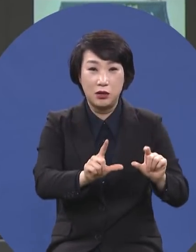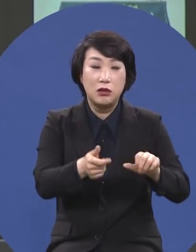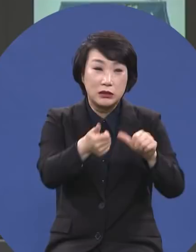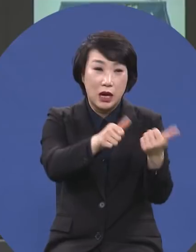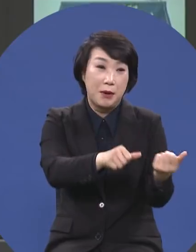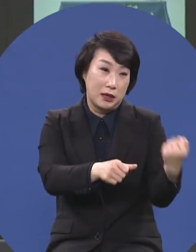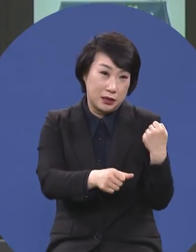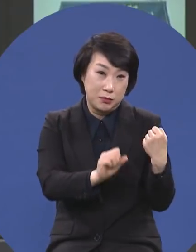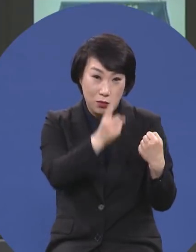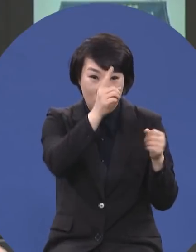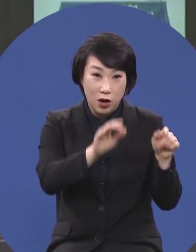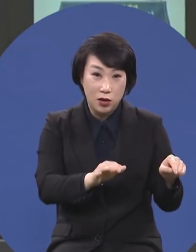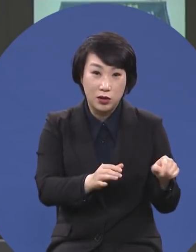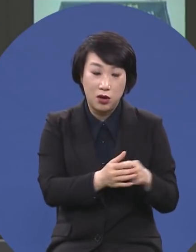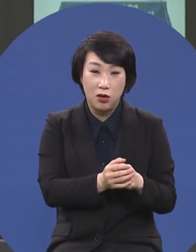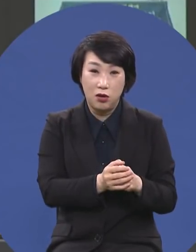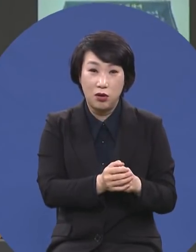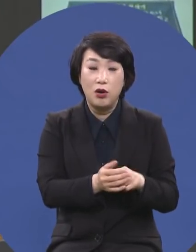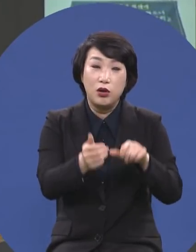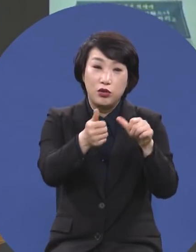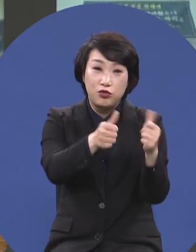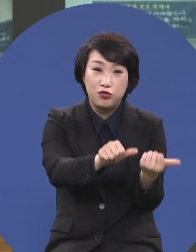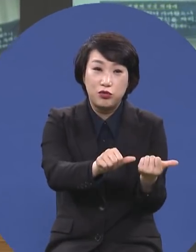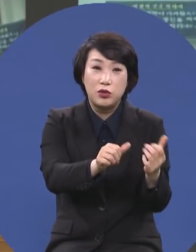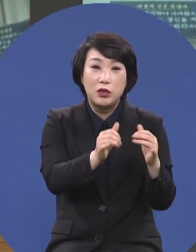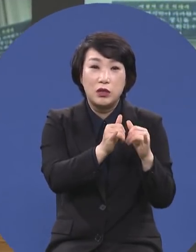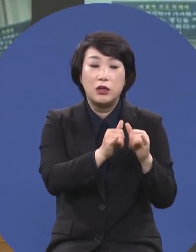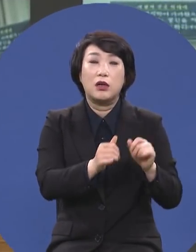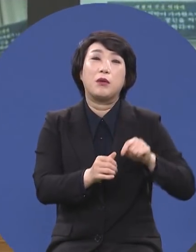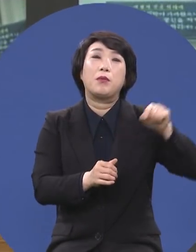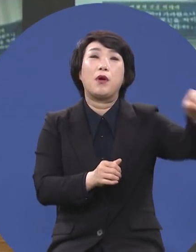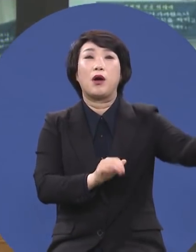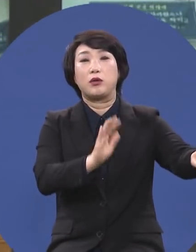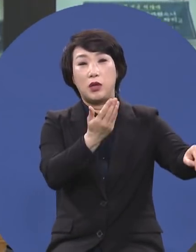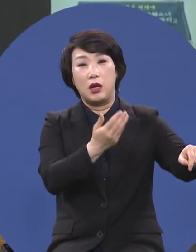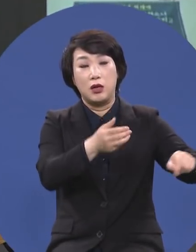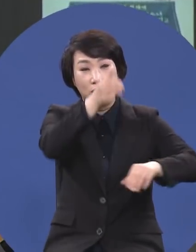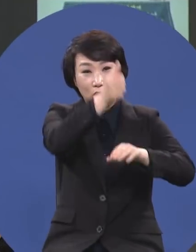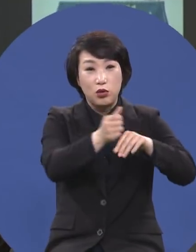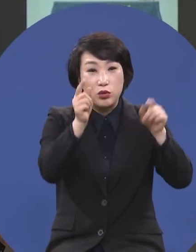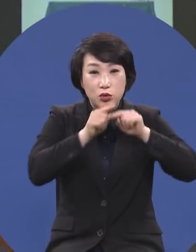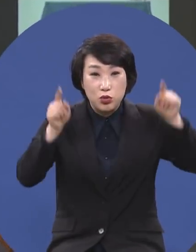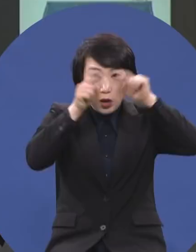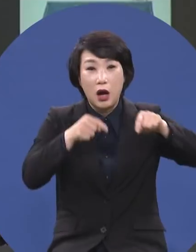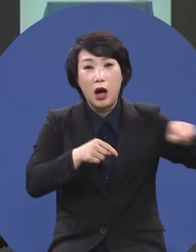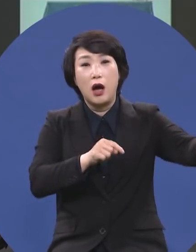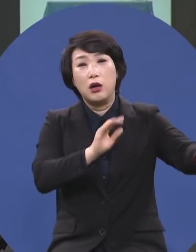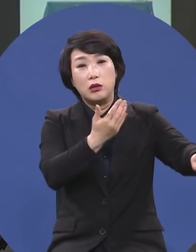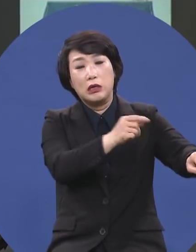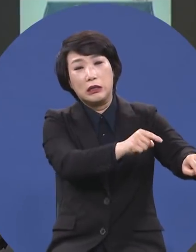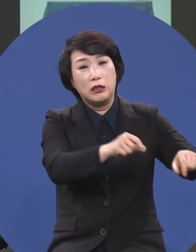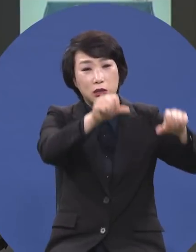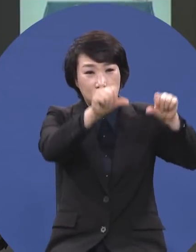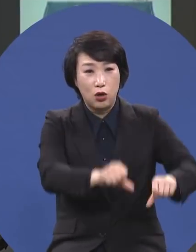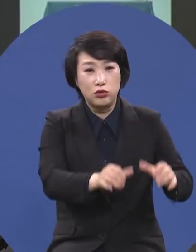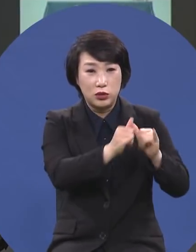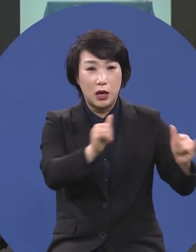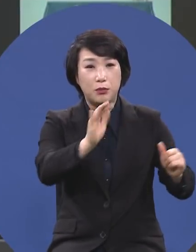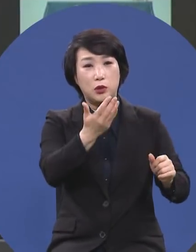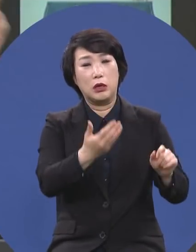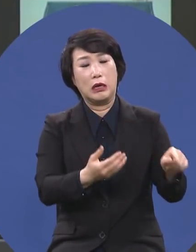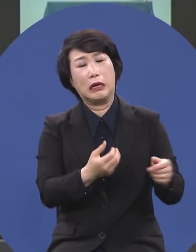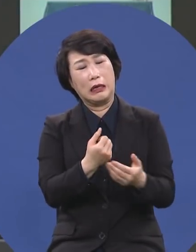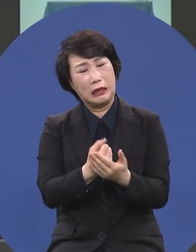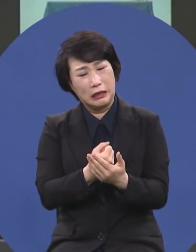사망의 세력 앞에 죽을 존재가 되어 지옥의 신세를 편치 못할 저주받은 자가